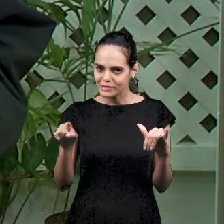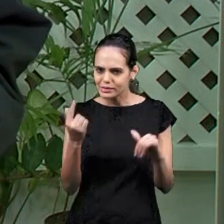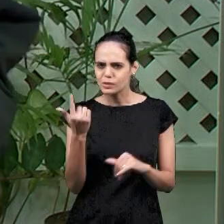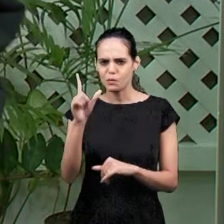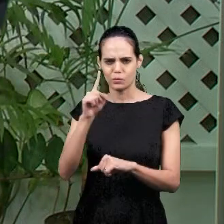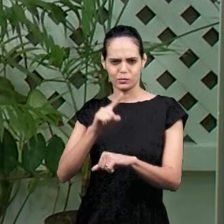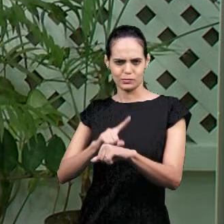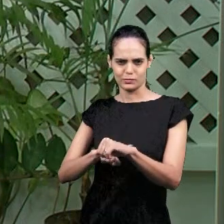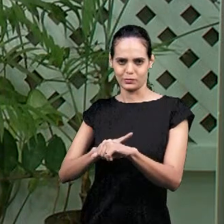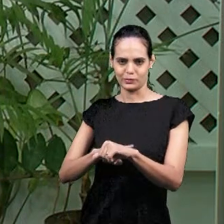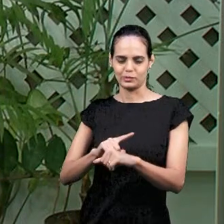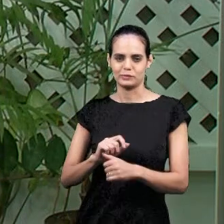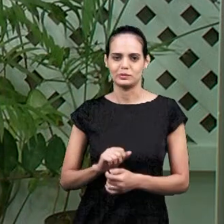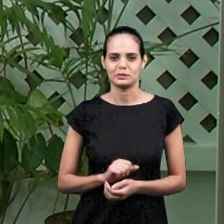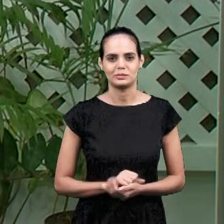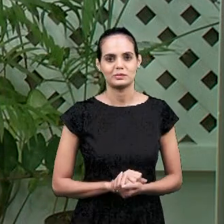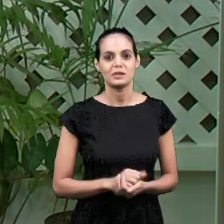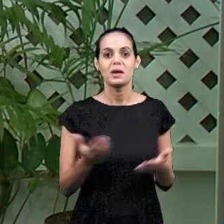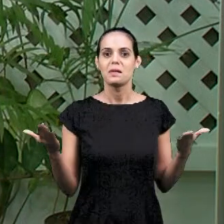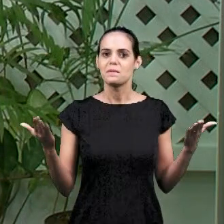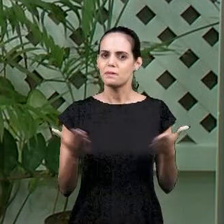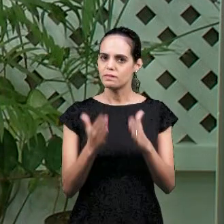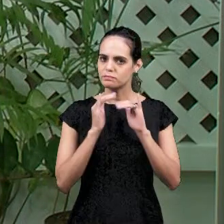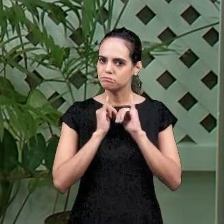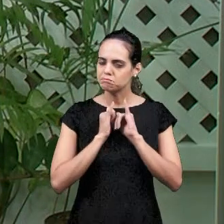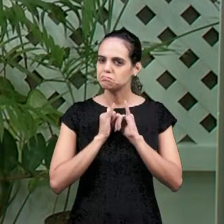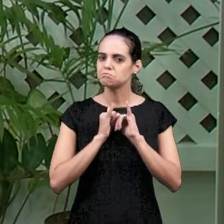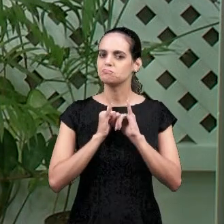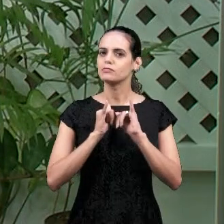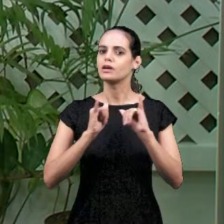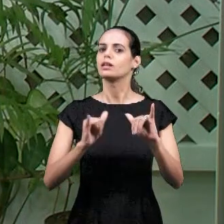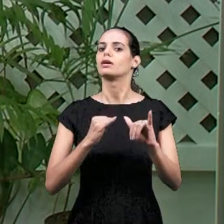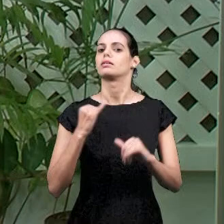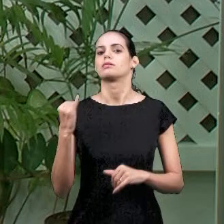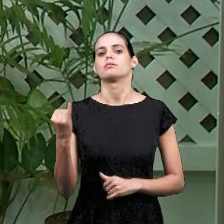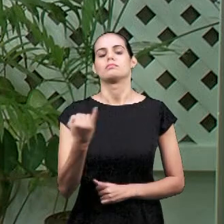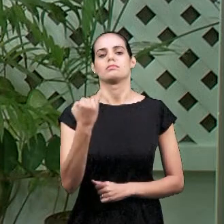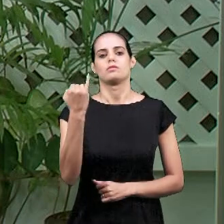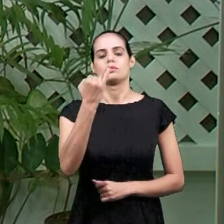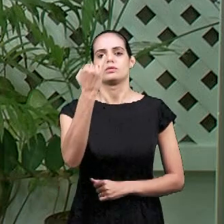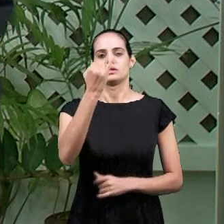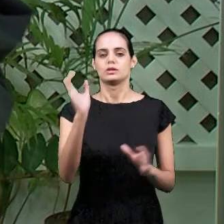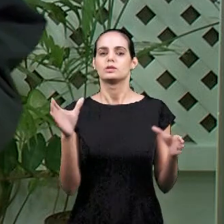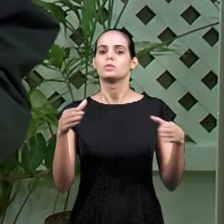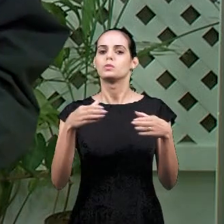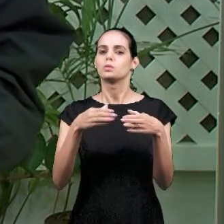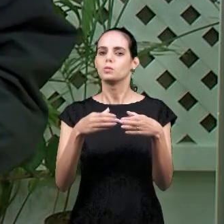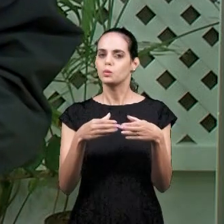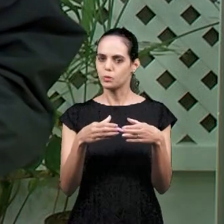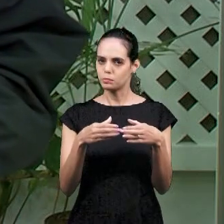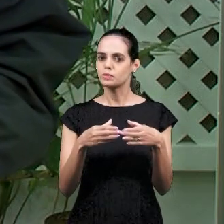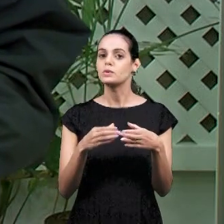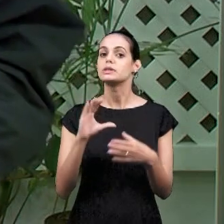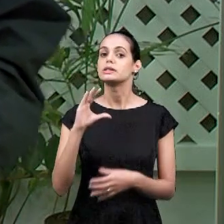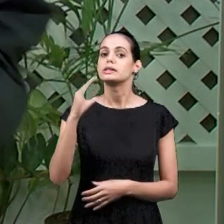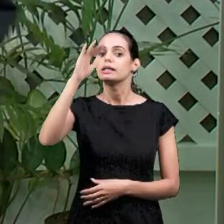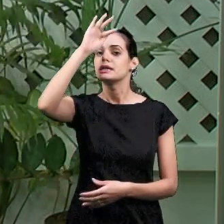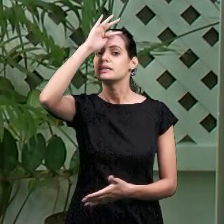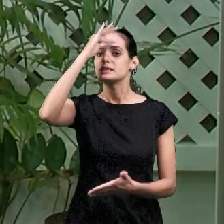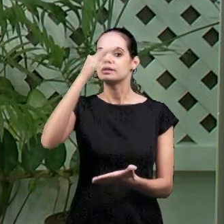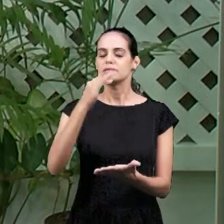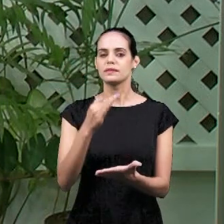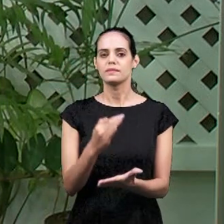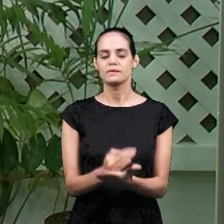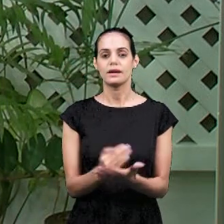Ça va prendre beaucoup de temps et je vais laisser ça pour une autre occasion. Mais je veux souligner ici la participation de ces